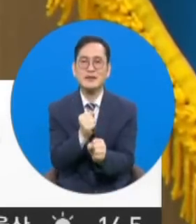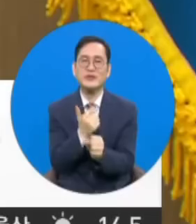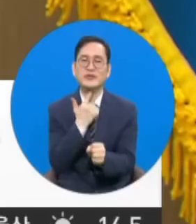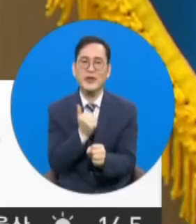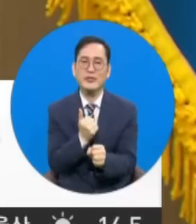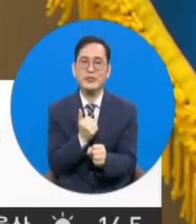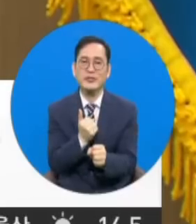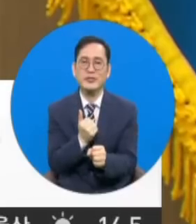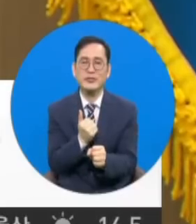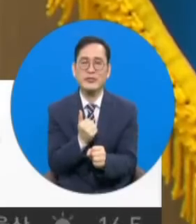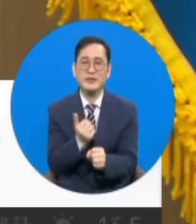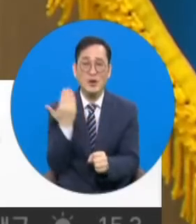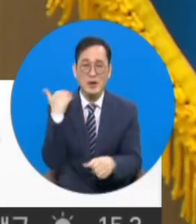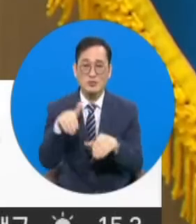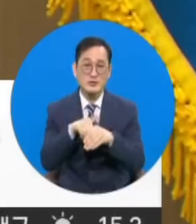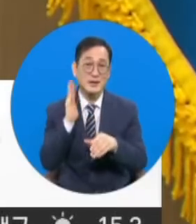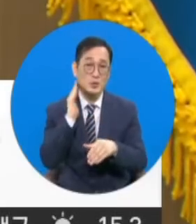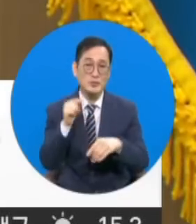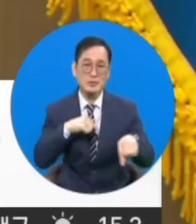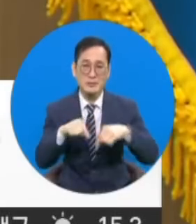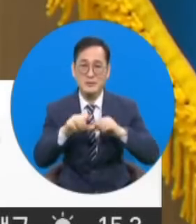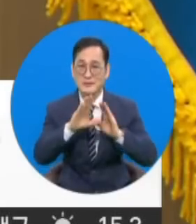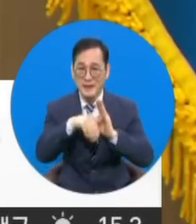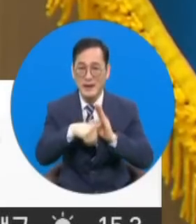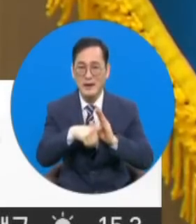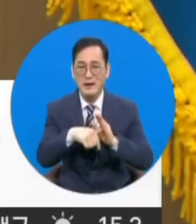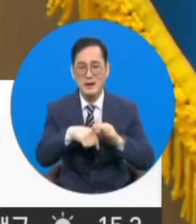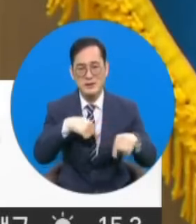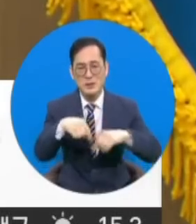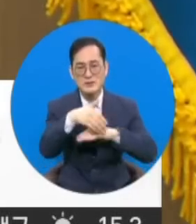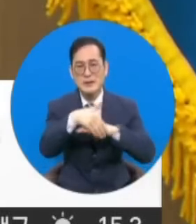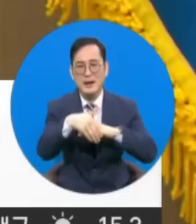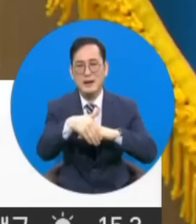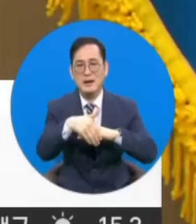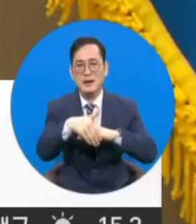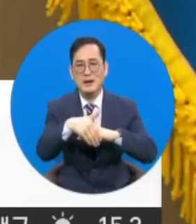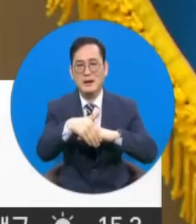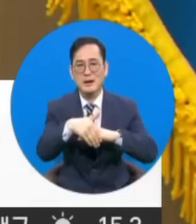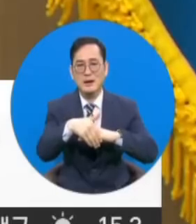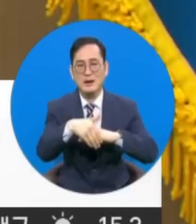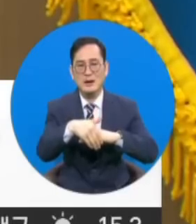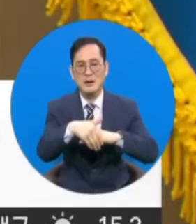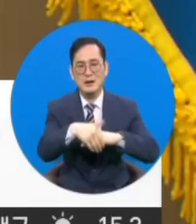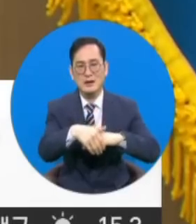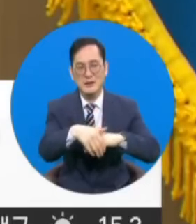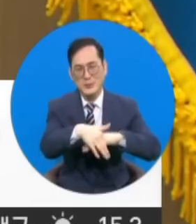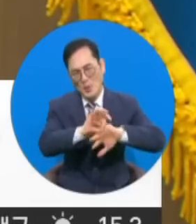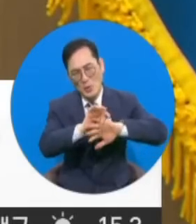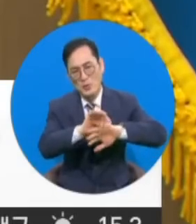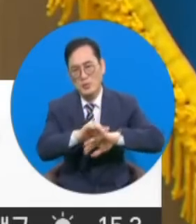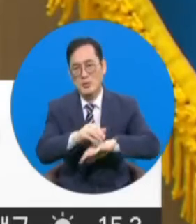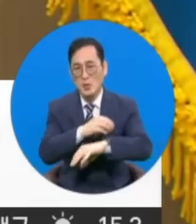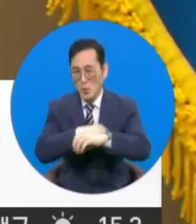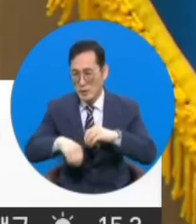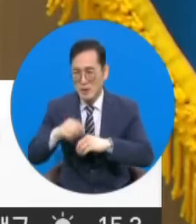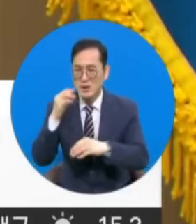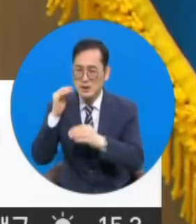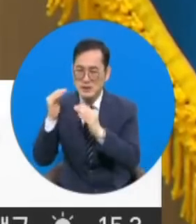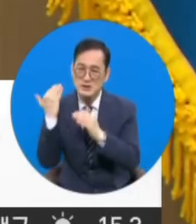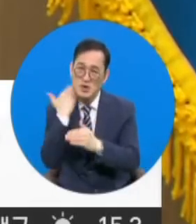반시장적 비정상적 정책이 전세 사기에 토양이 되었습니다 또